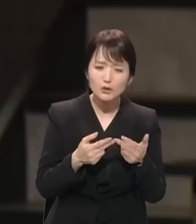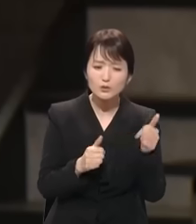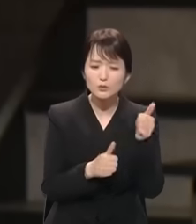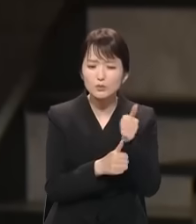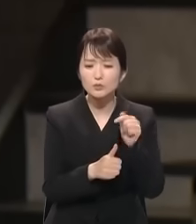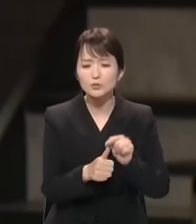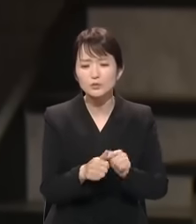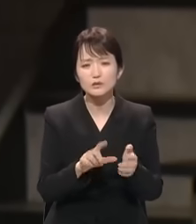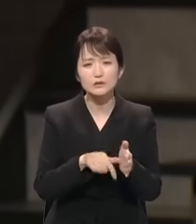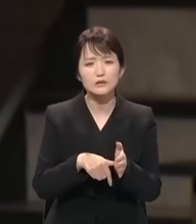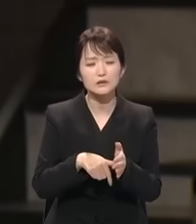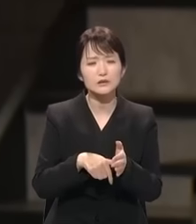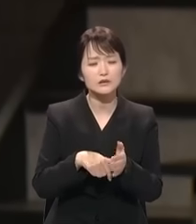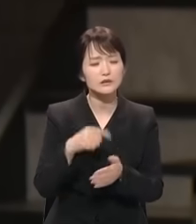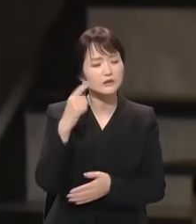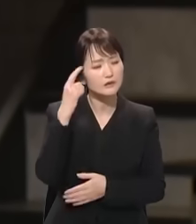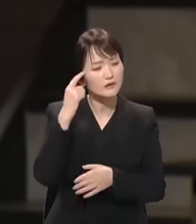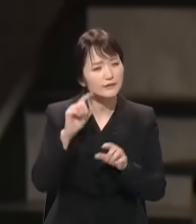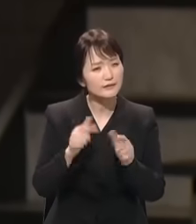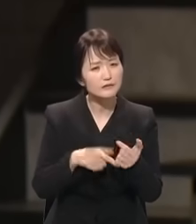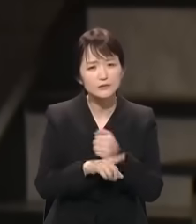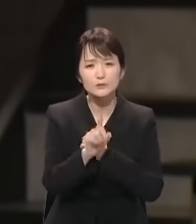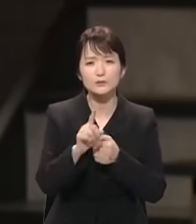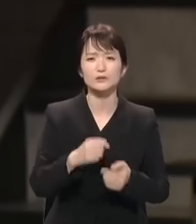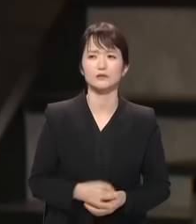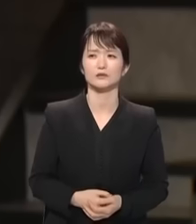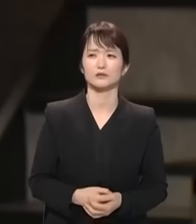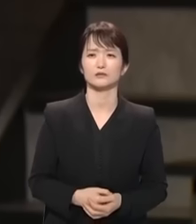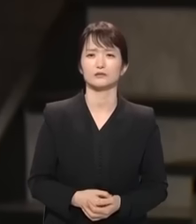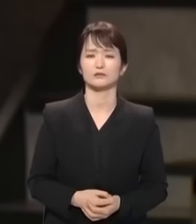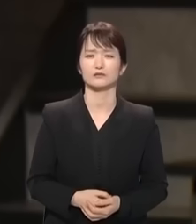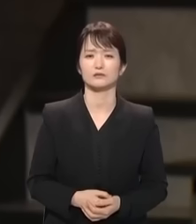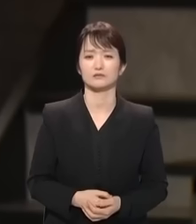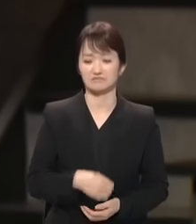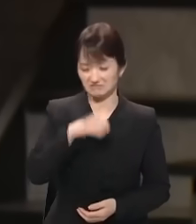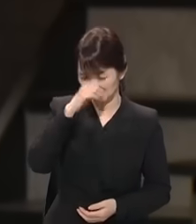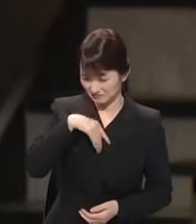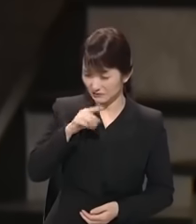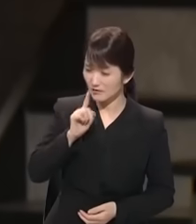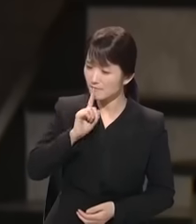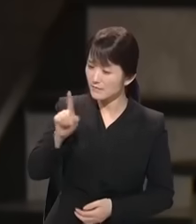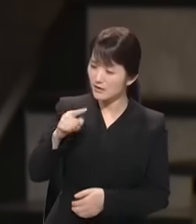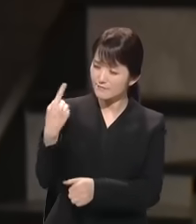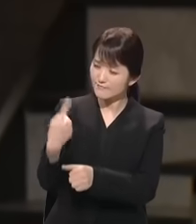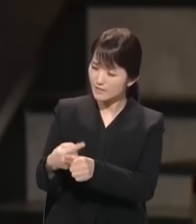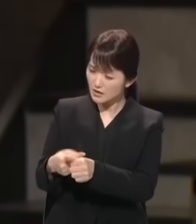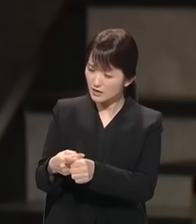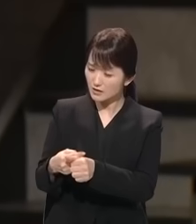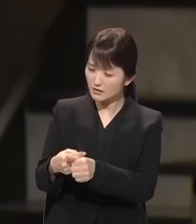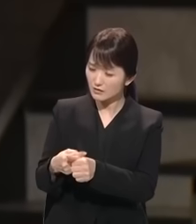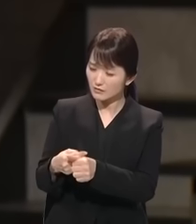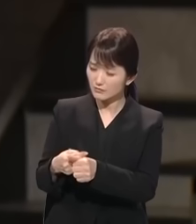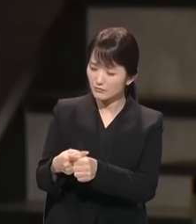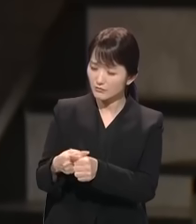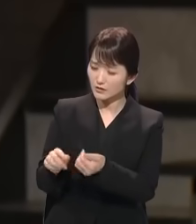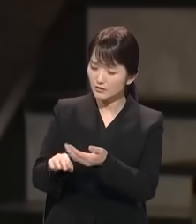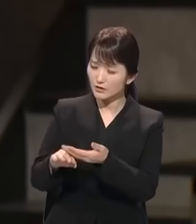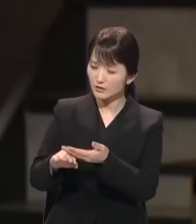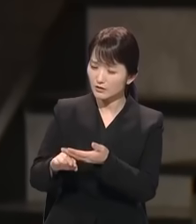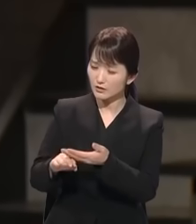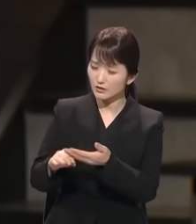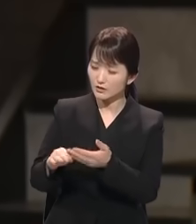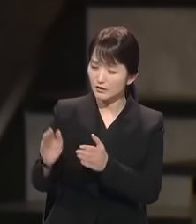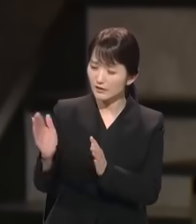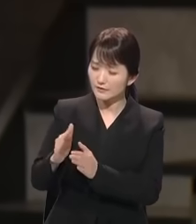못하는지 그냥 그 재미로 던지는 아이는 돌을 던지지만 그 맞는 개구리는이 죽거든요이 모든 제보가 사실이라고